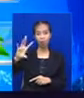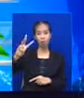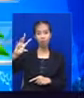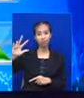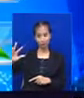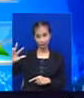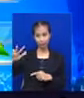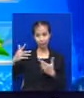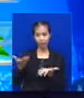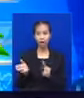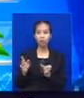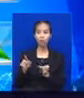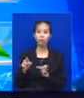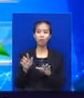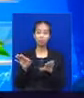288.63 จุดปิดที่ระดับ